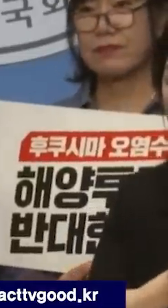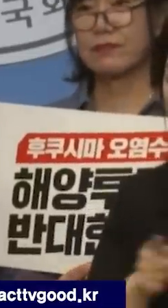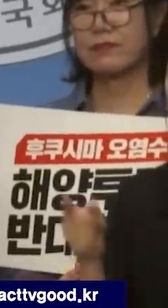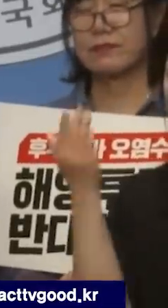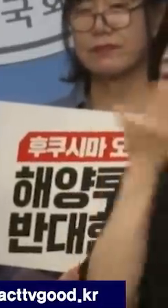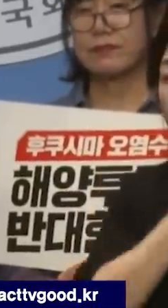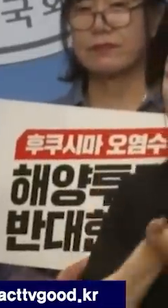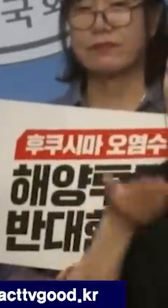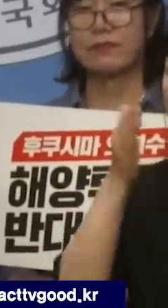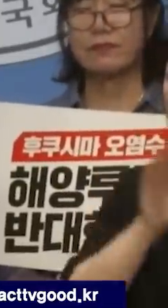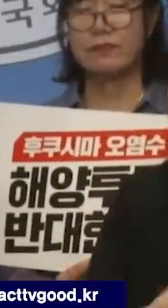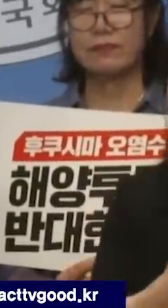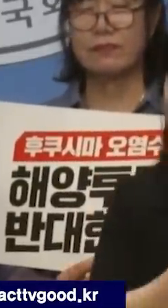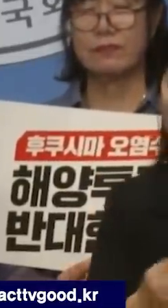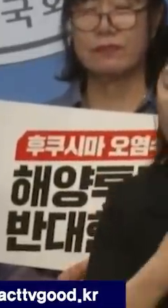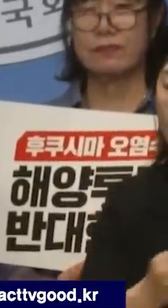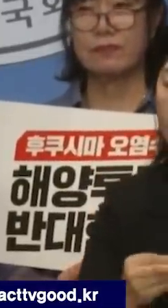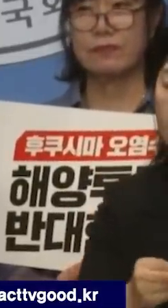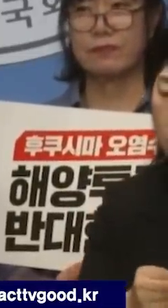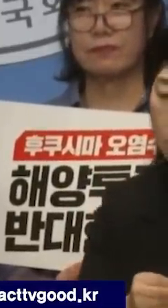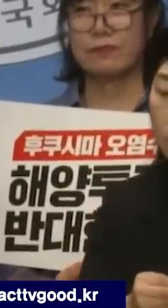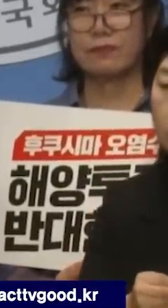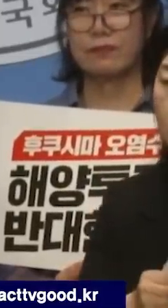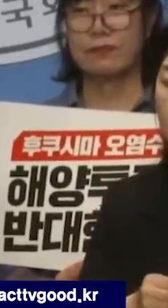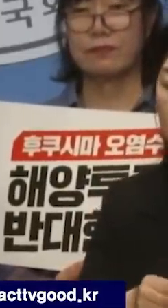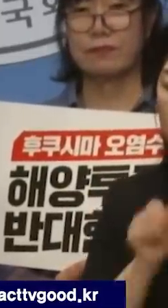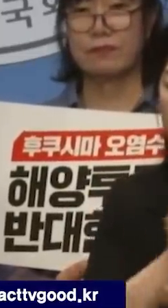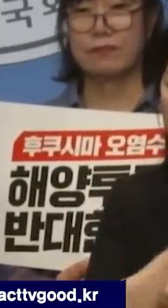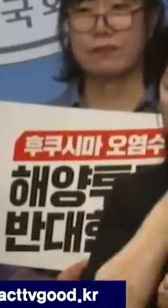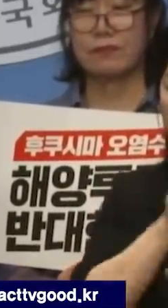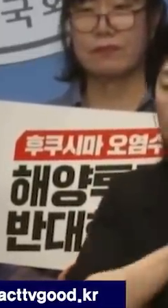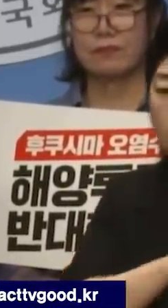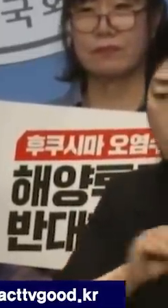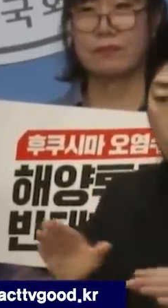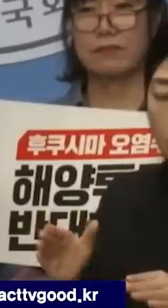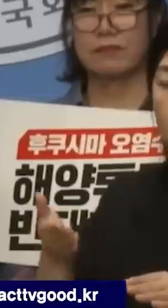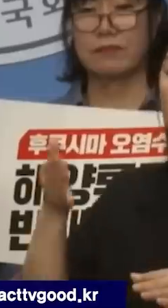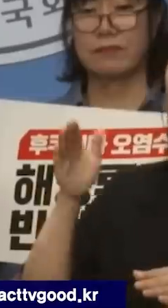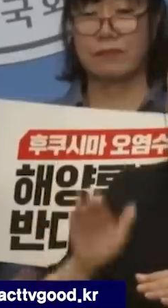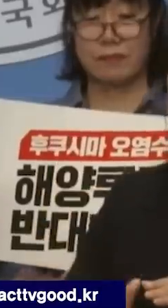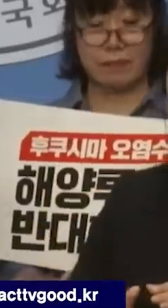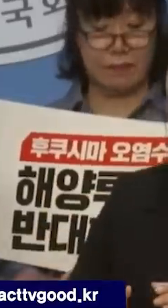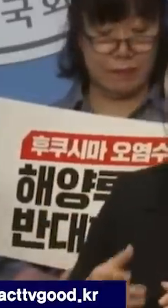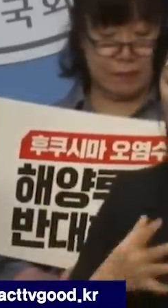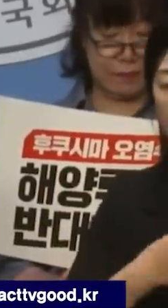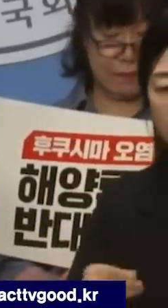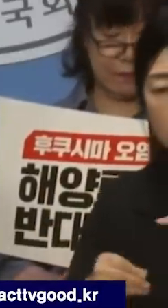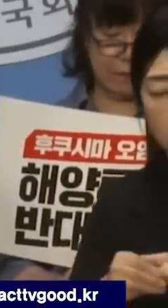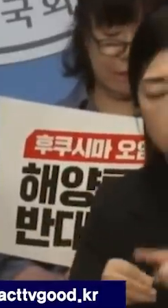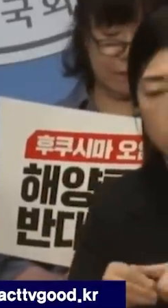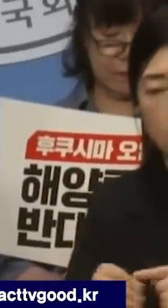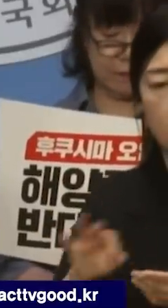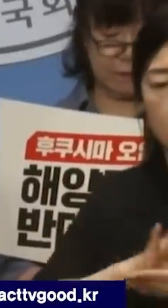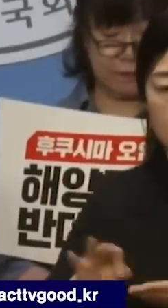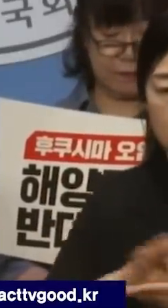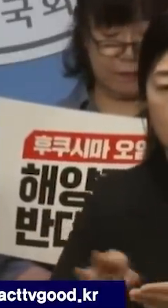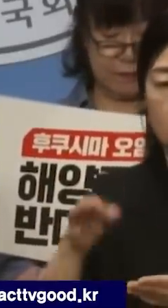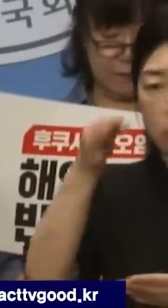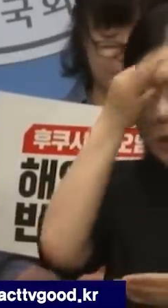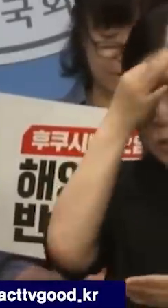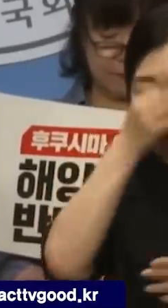통해 걸러진 방사능 오염수를 방류하겠다고 하지만 기술과 비용상의